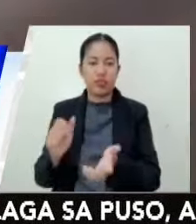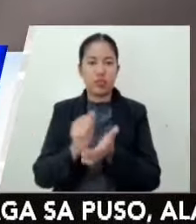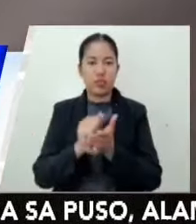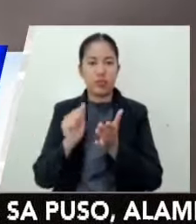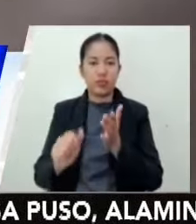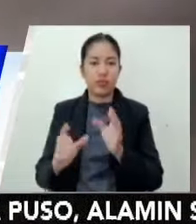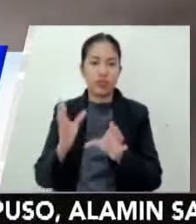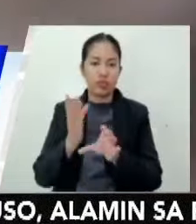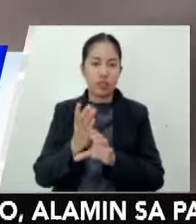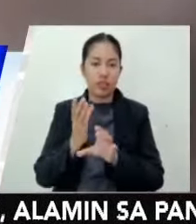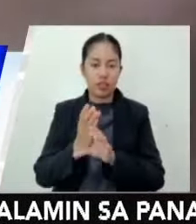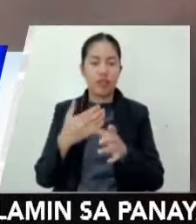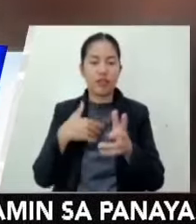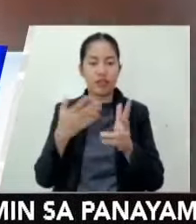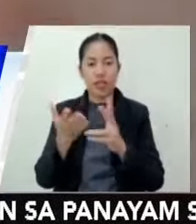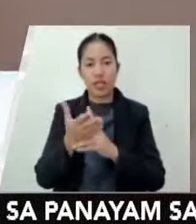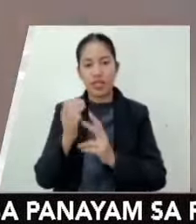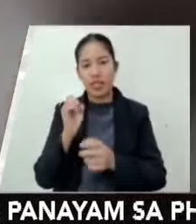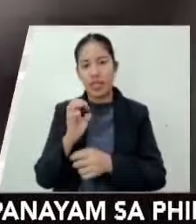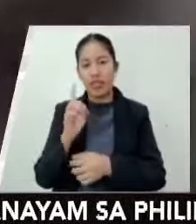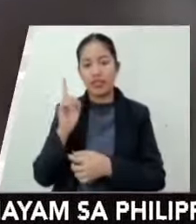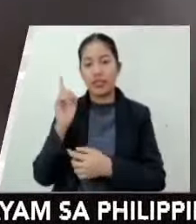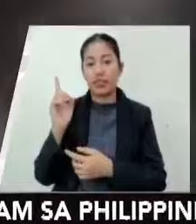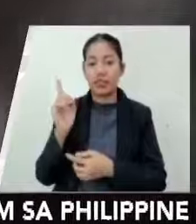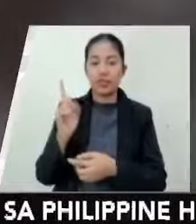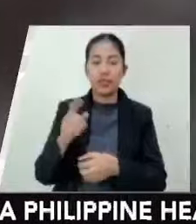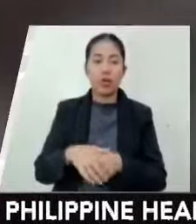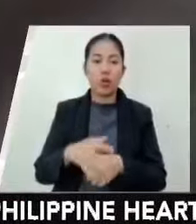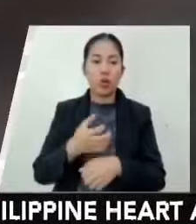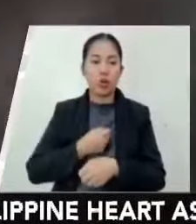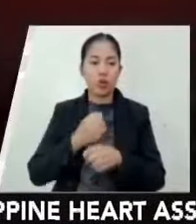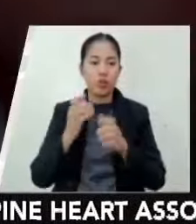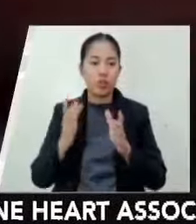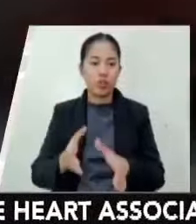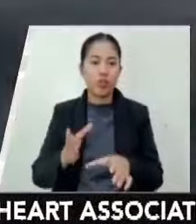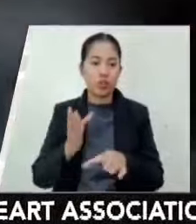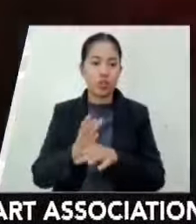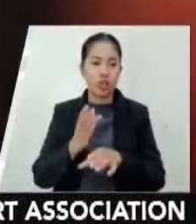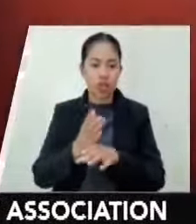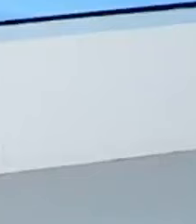sa reklamong illegal parking ang may-ari ng kotse.